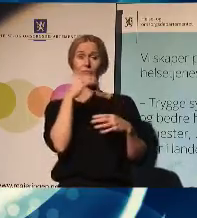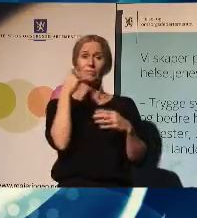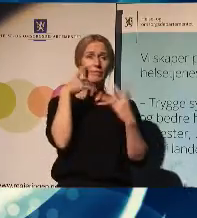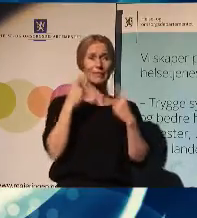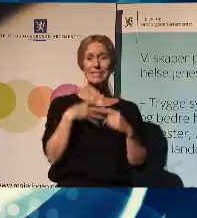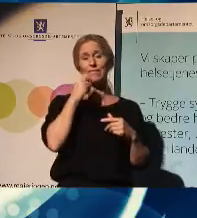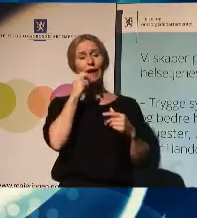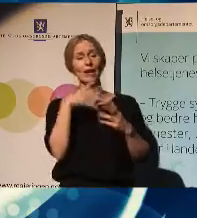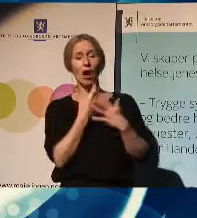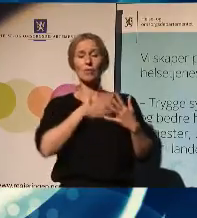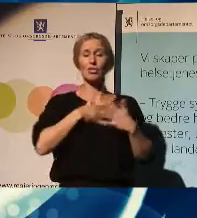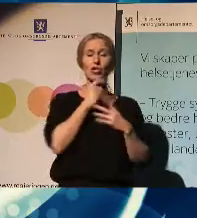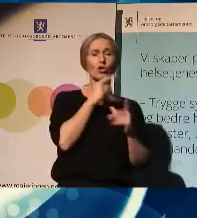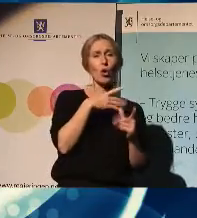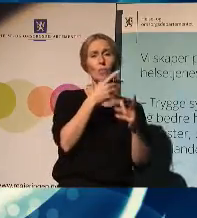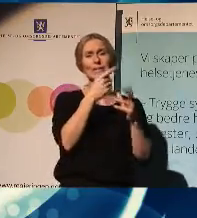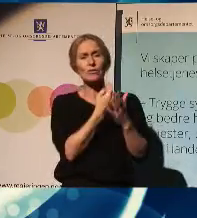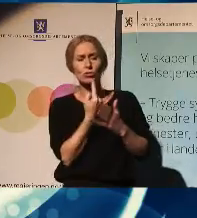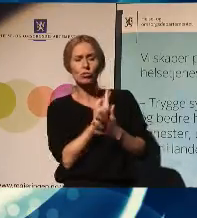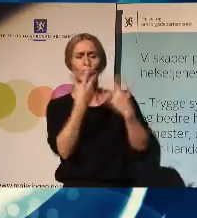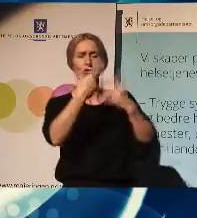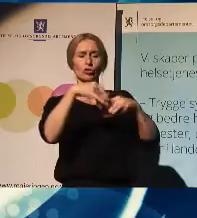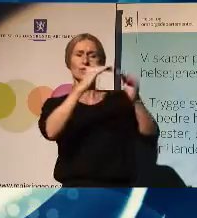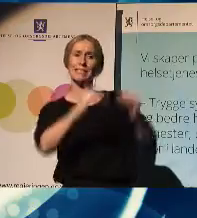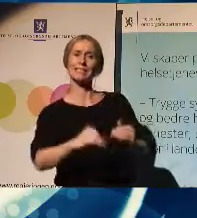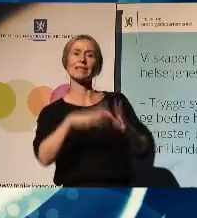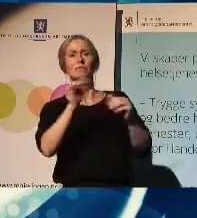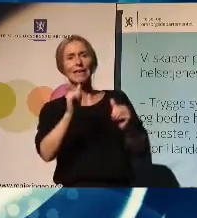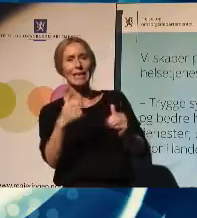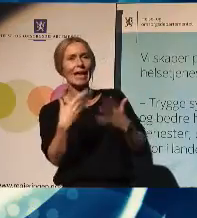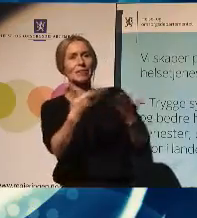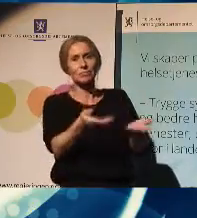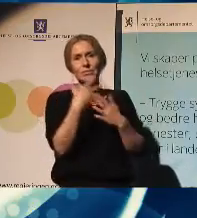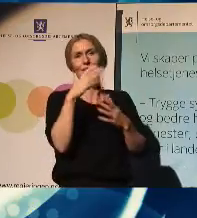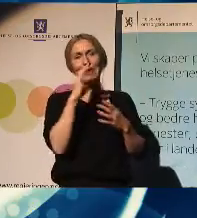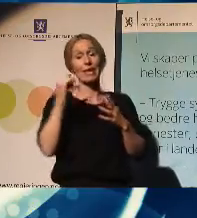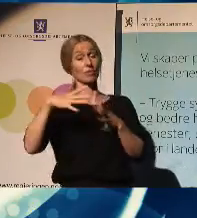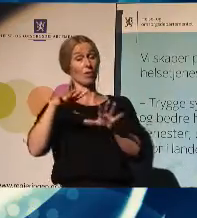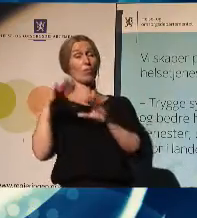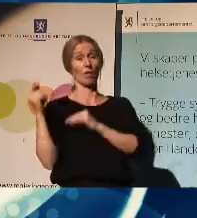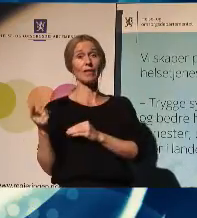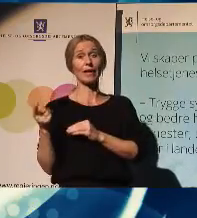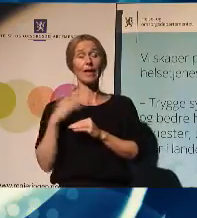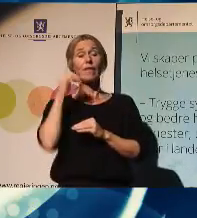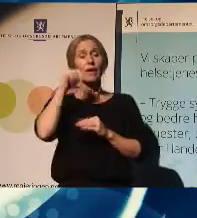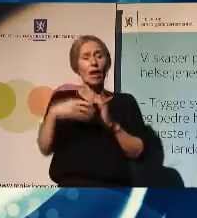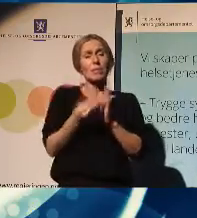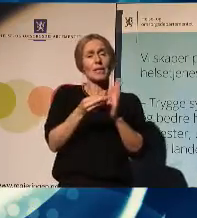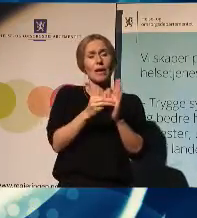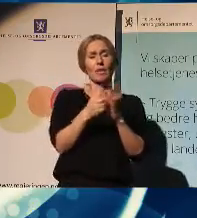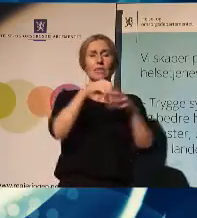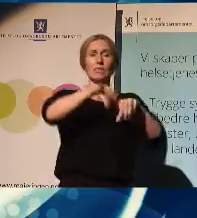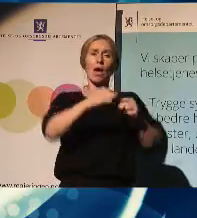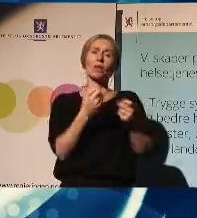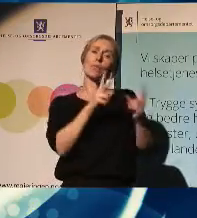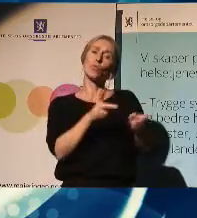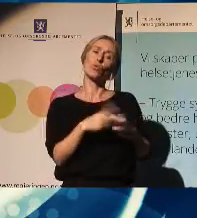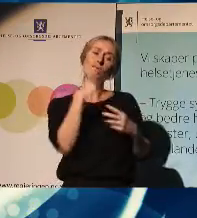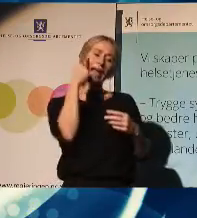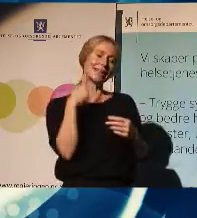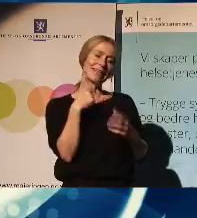preget av sykdom, isolasjon og funksjonsnedsettelse. Og dette kan bidra til at skadelig bruk av alkohol hos eldre